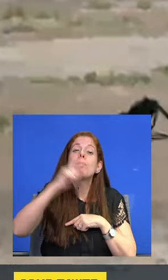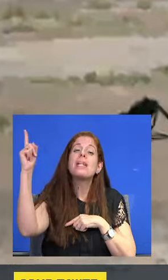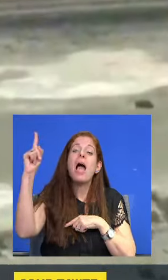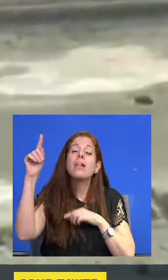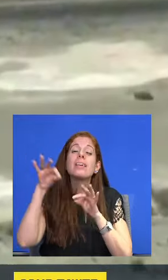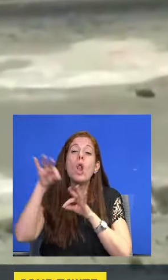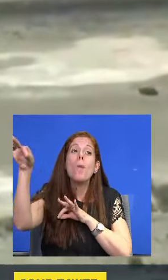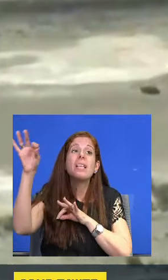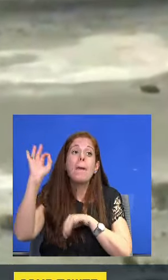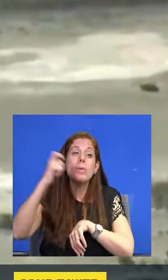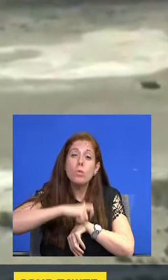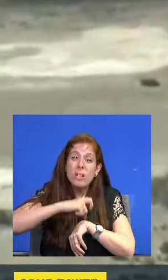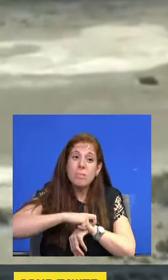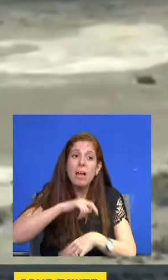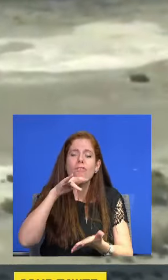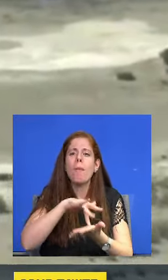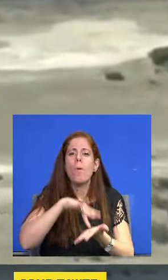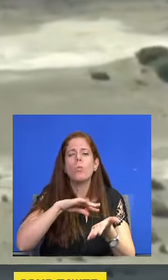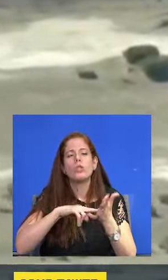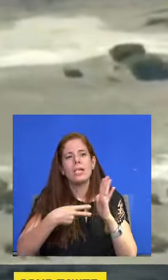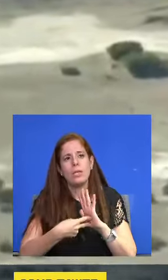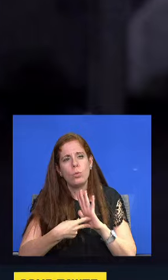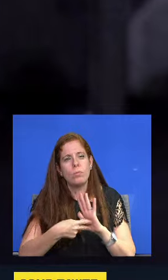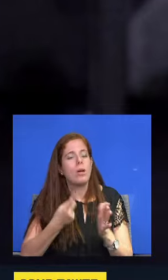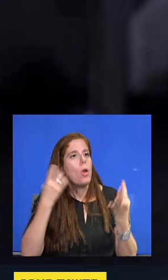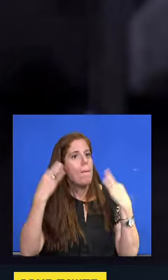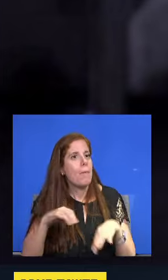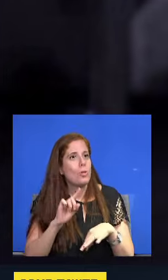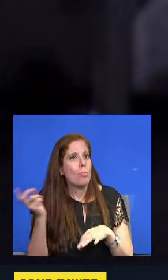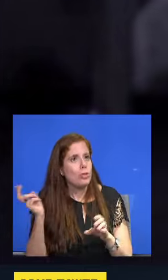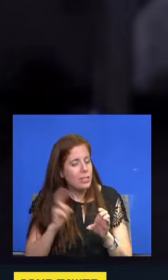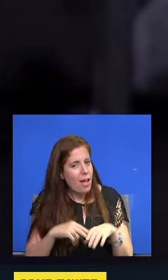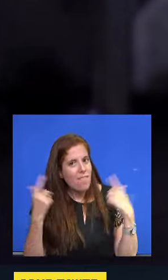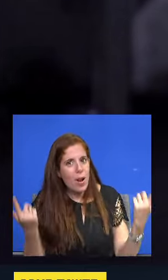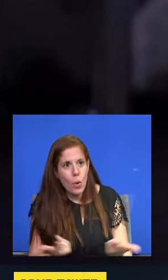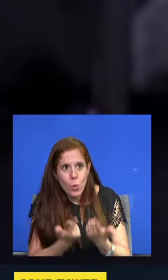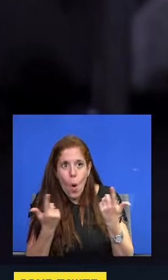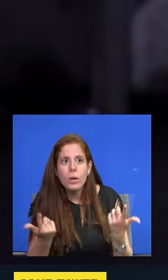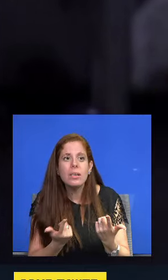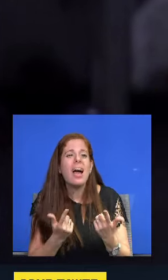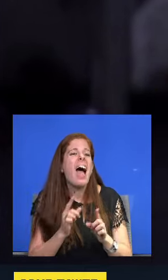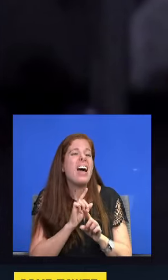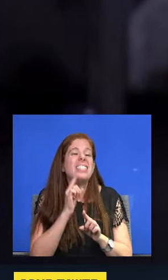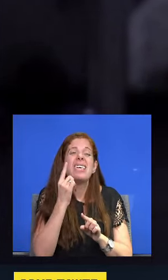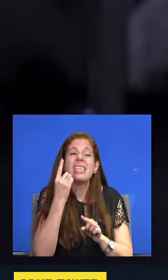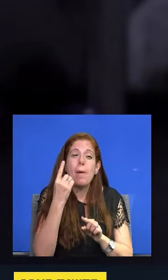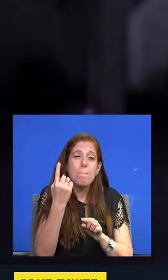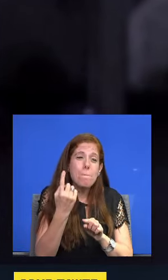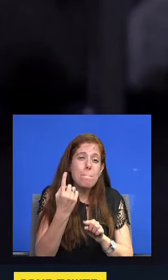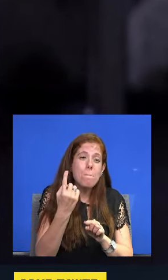בדיוק בזמן ובמקום שתוכננו. We just appreciate everyone coming along with us to celebrate NASA's first